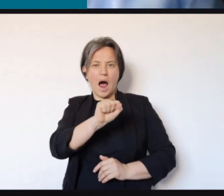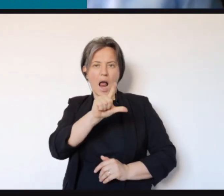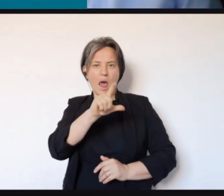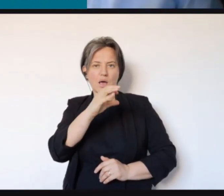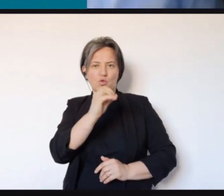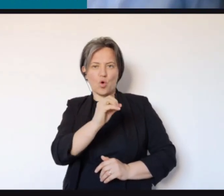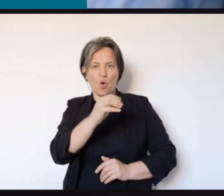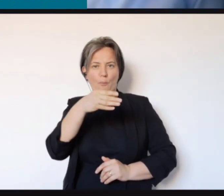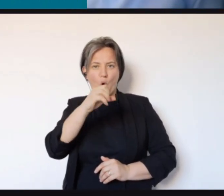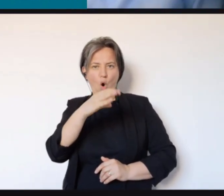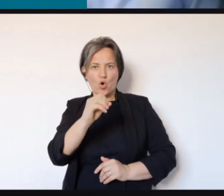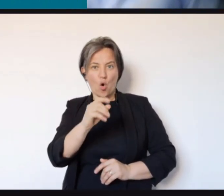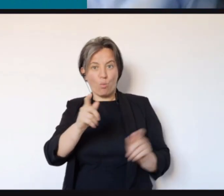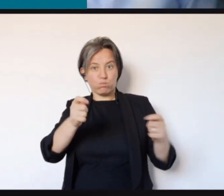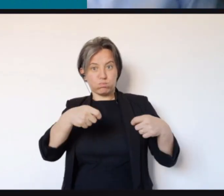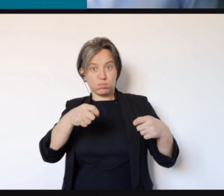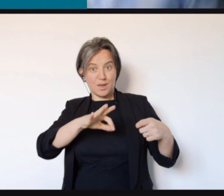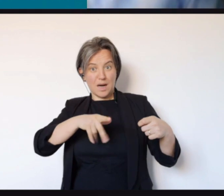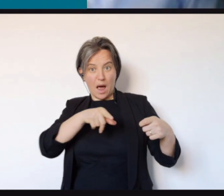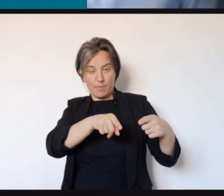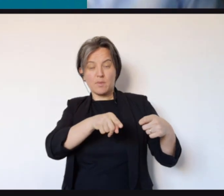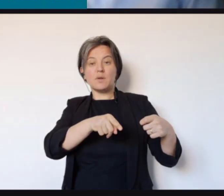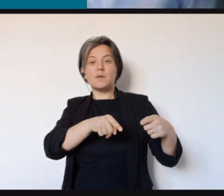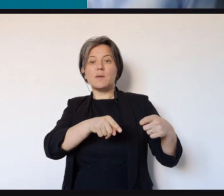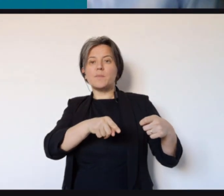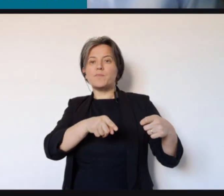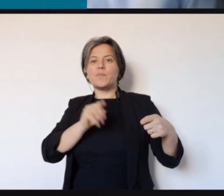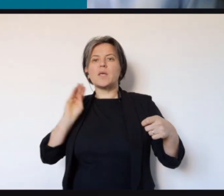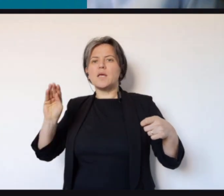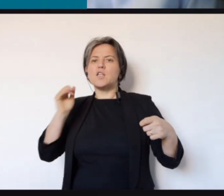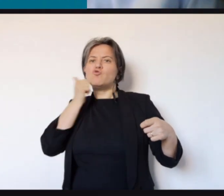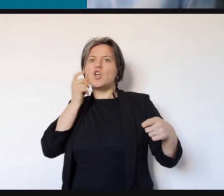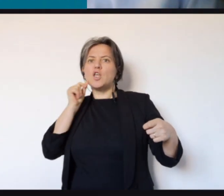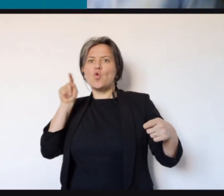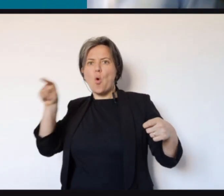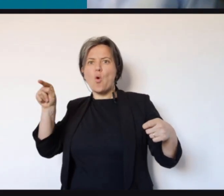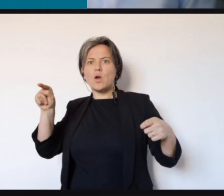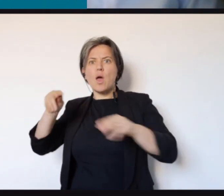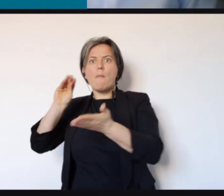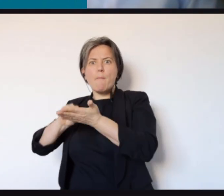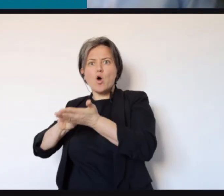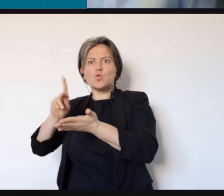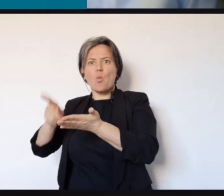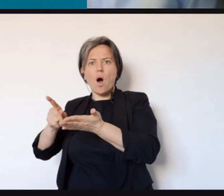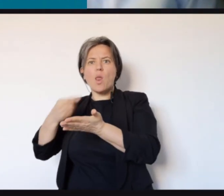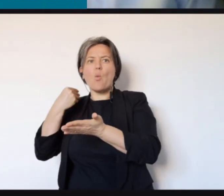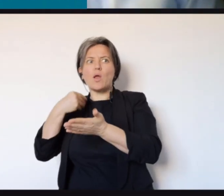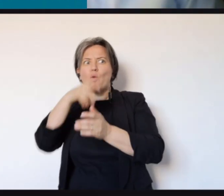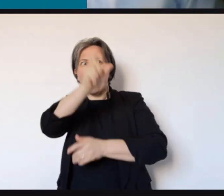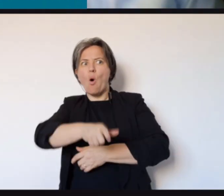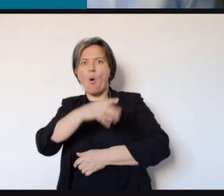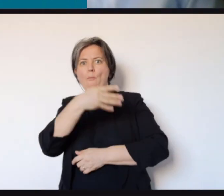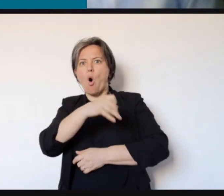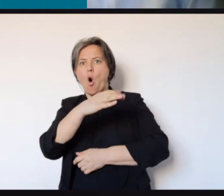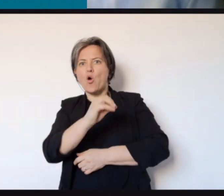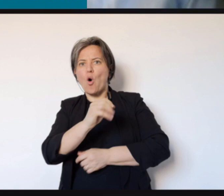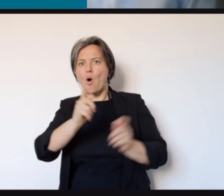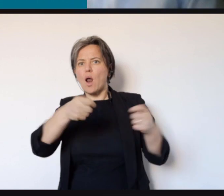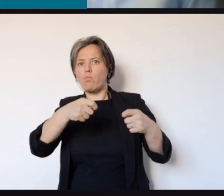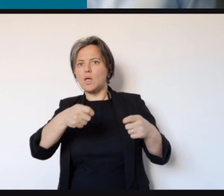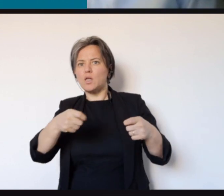lo dico ai giovani ovviamente, se chiedete ai vostri genitori dove erano il giorno che è stato rapito Aldo